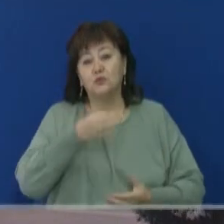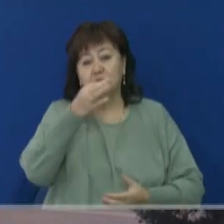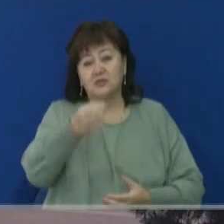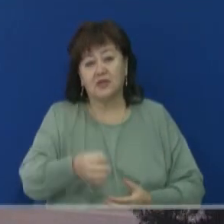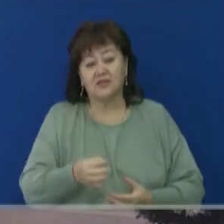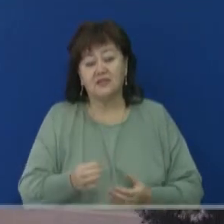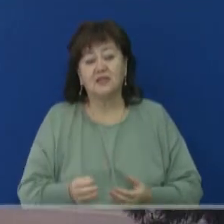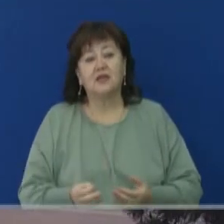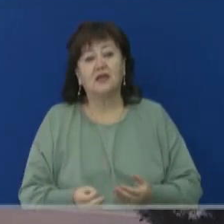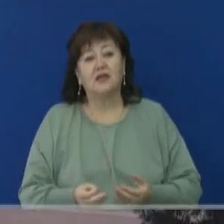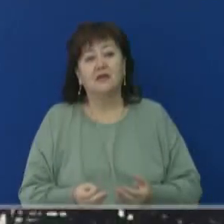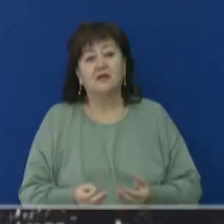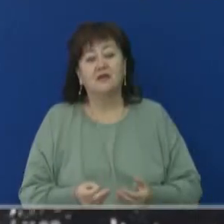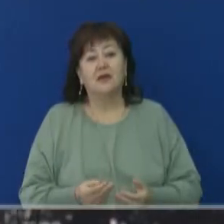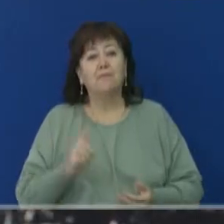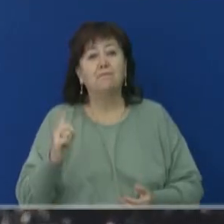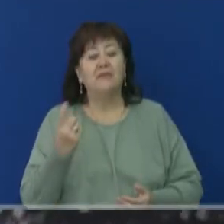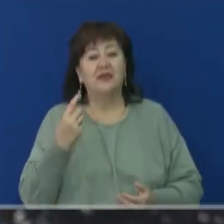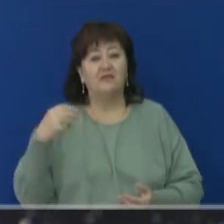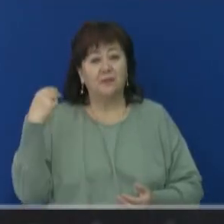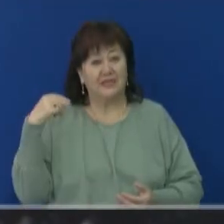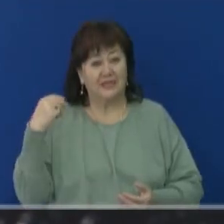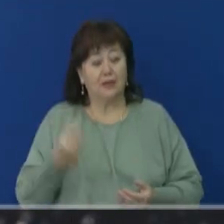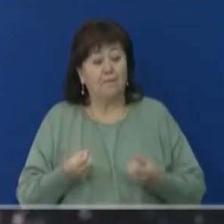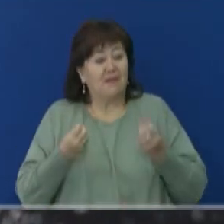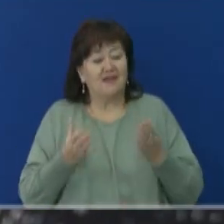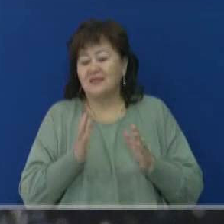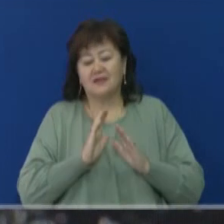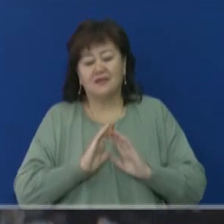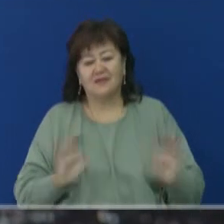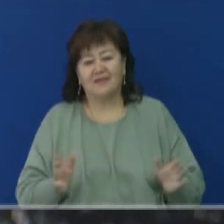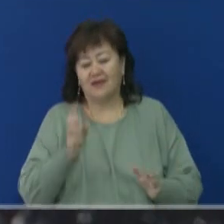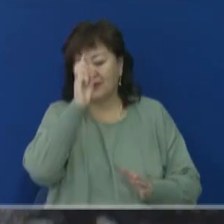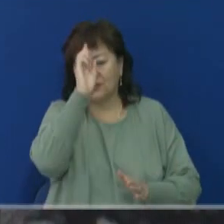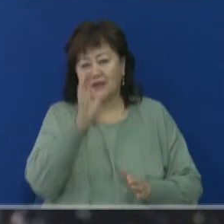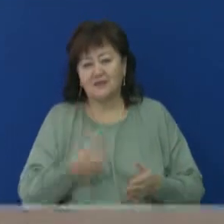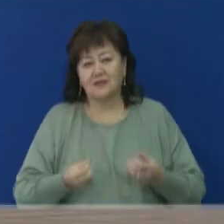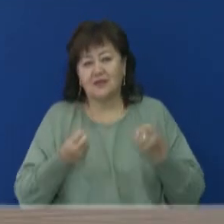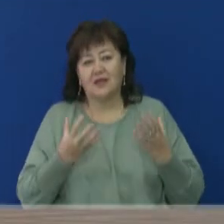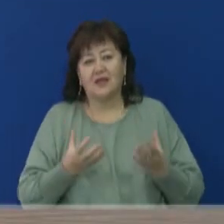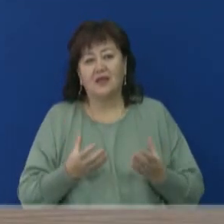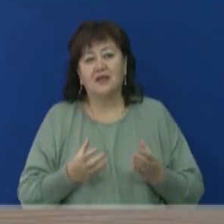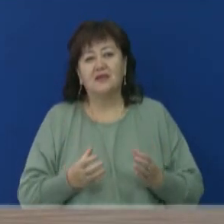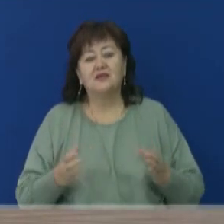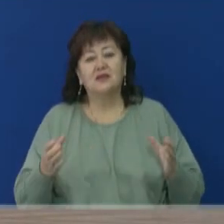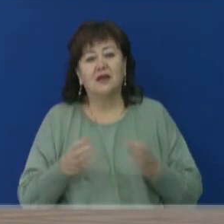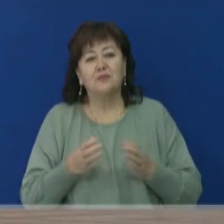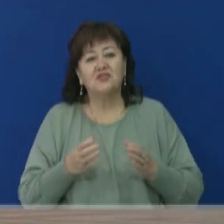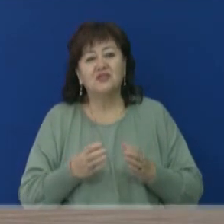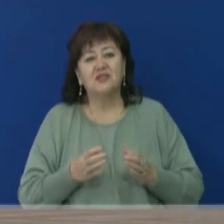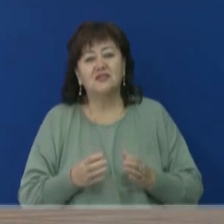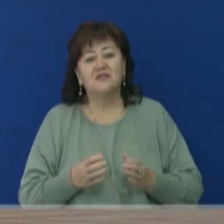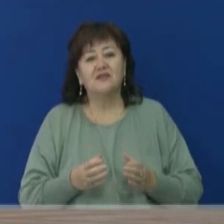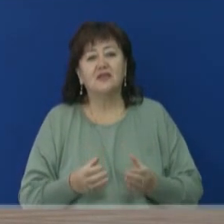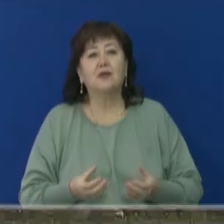қолдаған болатын. Ал тұңғыш президент күні бұдан былай мемлекеттік мереке емес, салық айту күні және қоғамдық маңызы жоғары әлеуеті бар өзге де